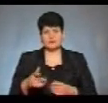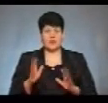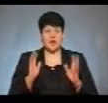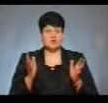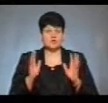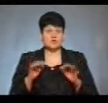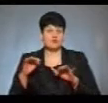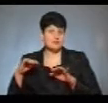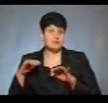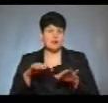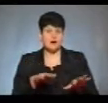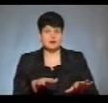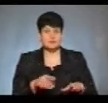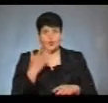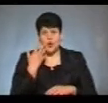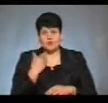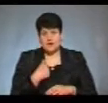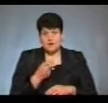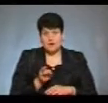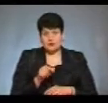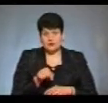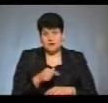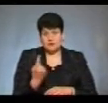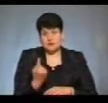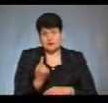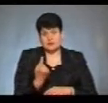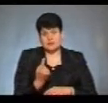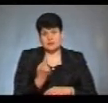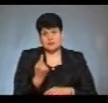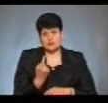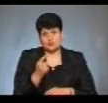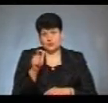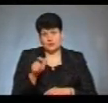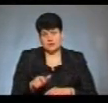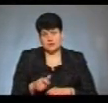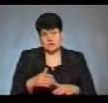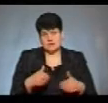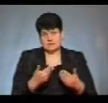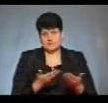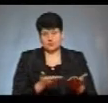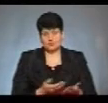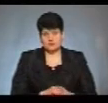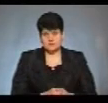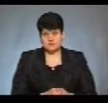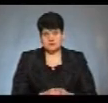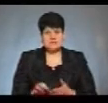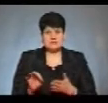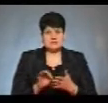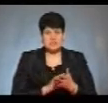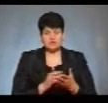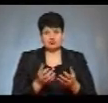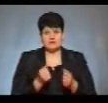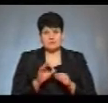вже такий масовий. Тому що, коли я сюди приходила, я була єдиною людиною, яка до них звернулася. І зразу ж